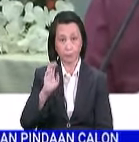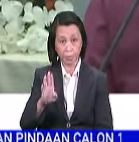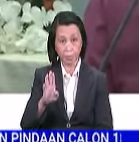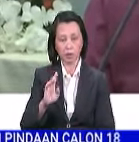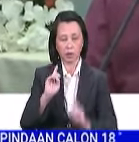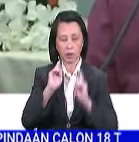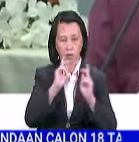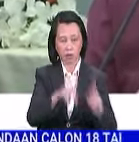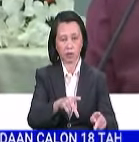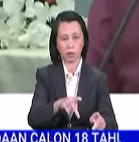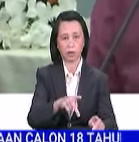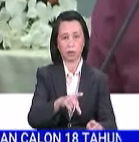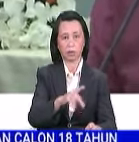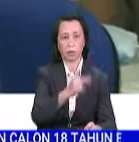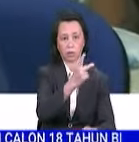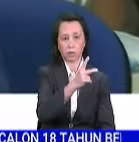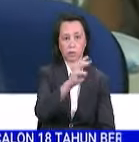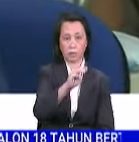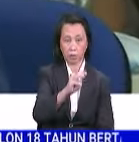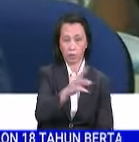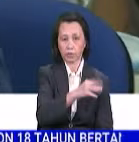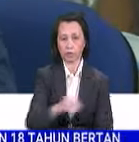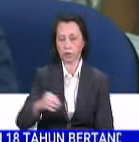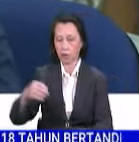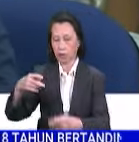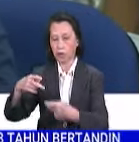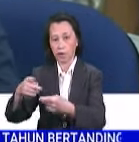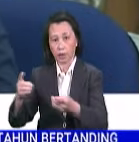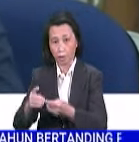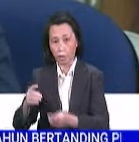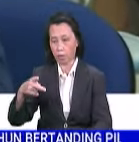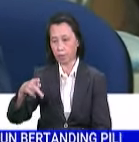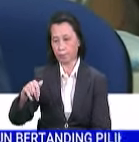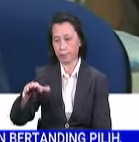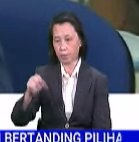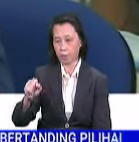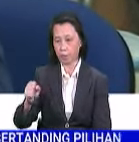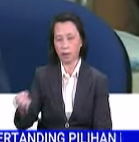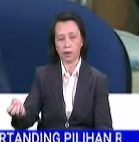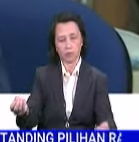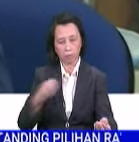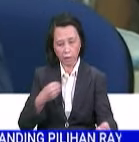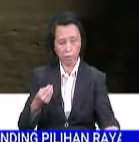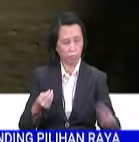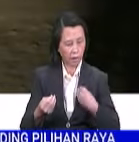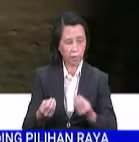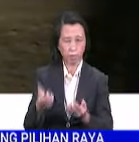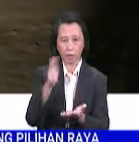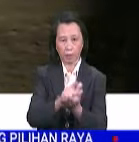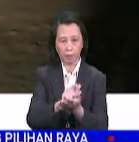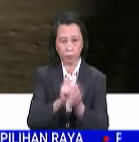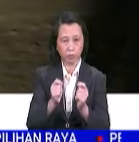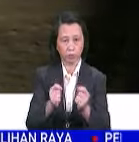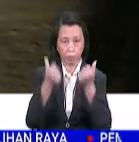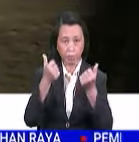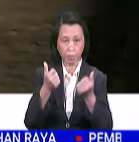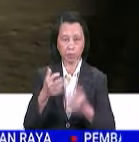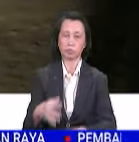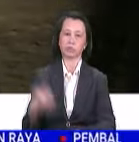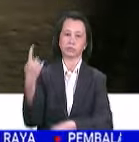daerah iaitu daerah Kota Marudu dan juga daerah Pitas agar memberikan laporan dengan kadar segera. Hari